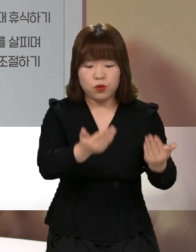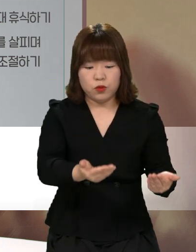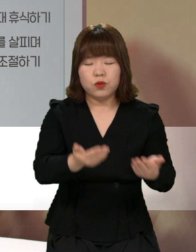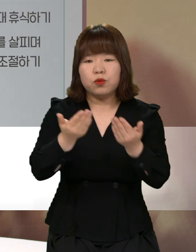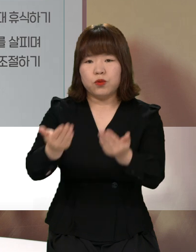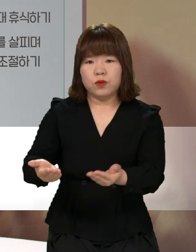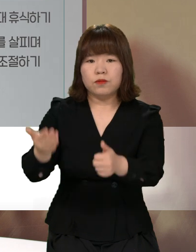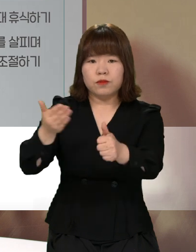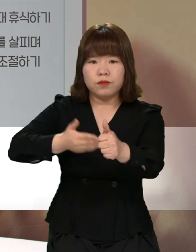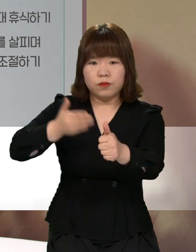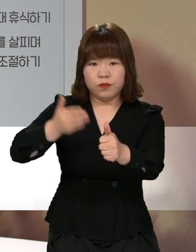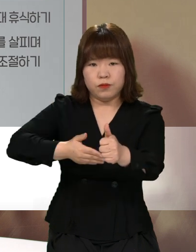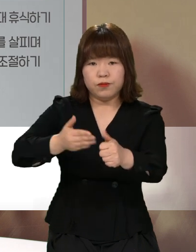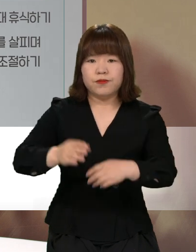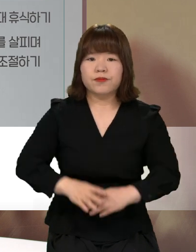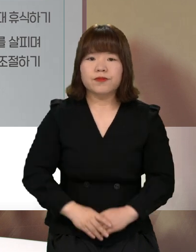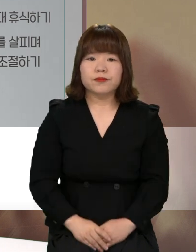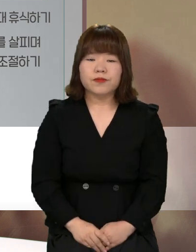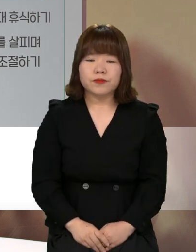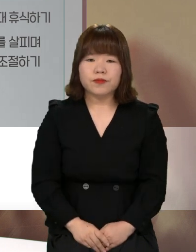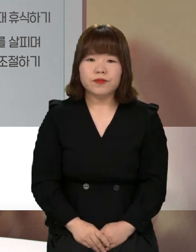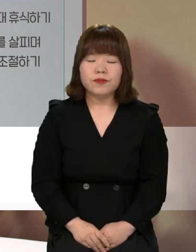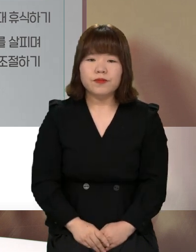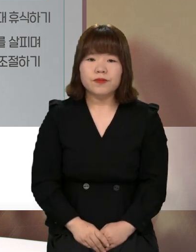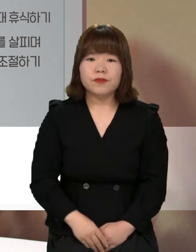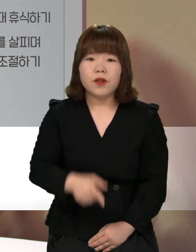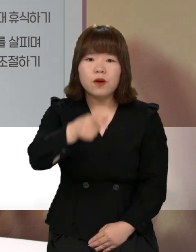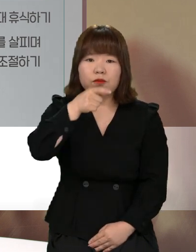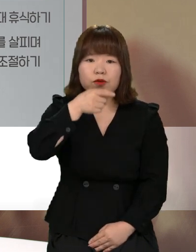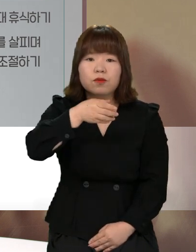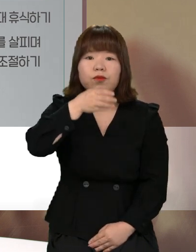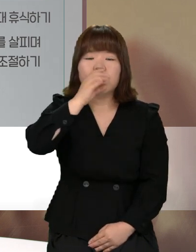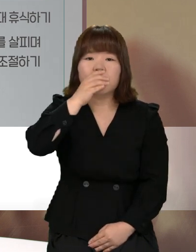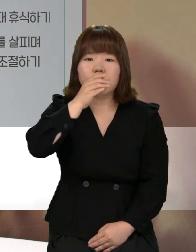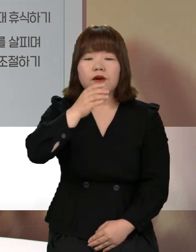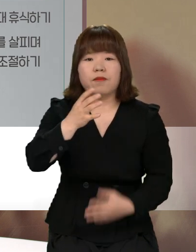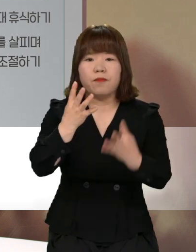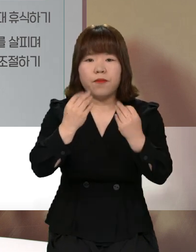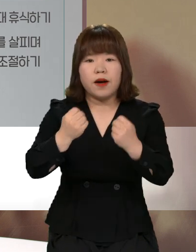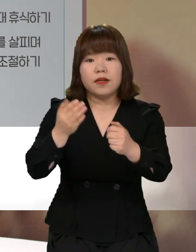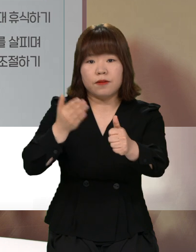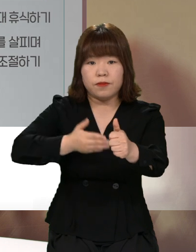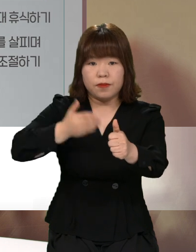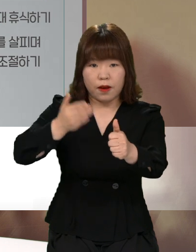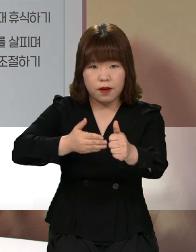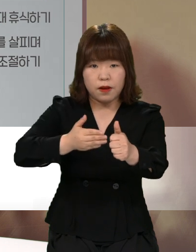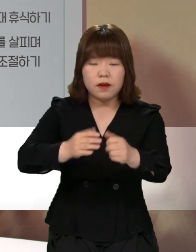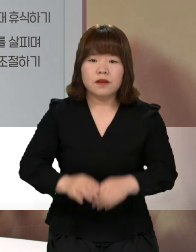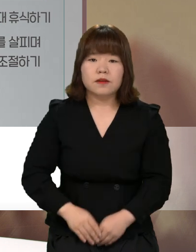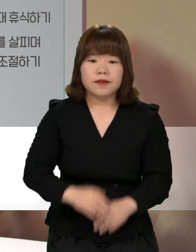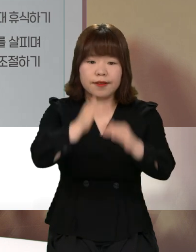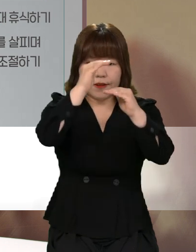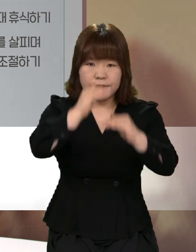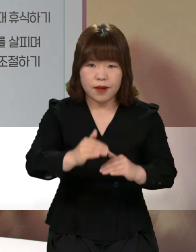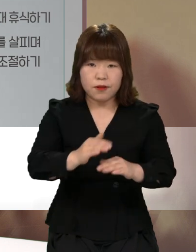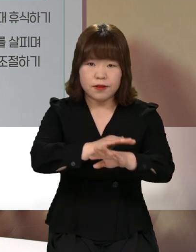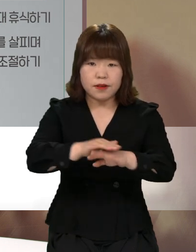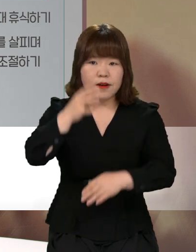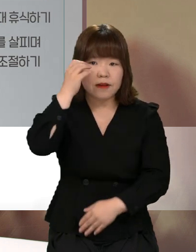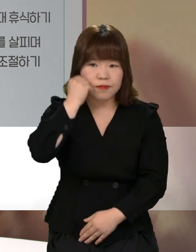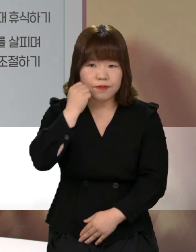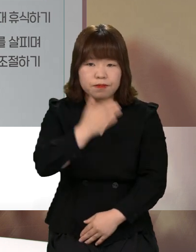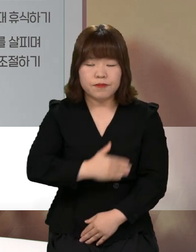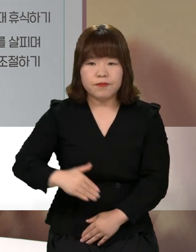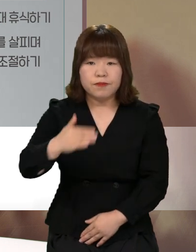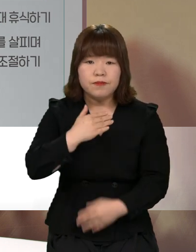불가피하다면 충분한 휴식 시간을 가지는 것 역시 중요합니다 수분 섭취에도 항상 신경 써 주시고요 온열 질한